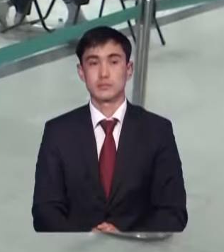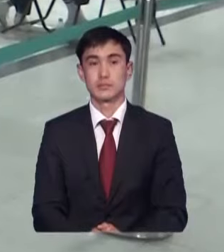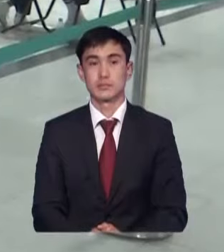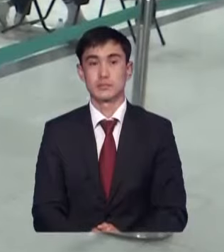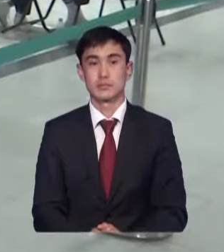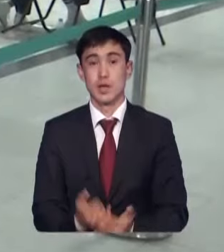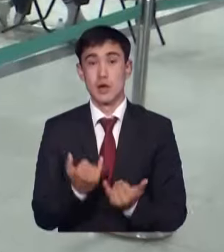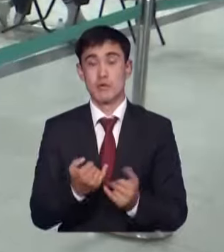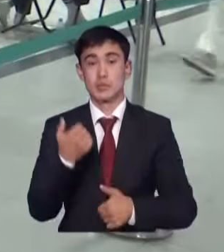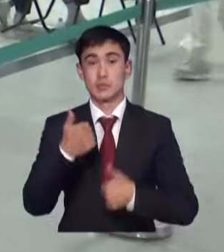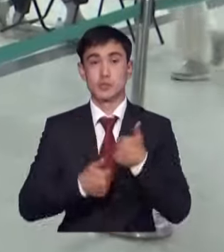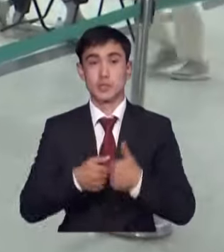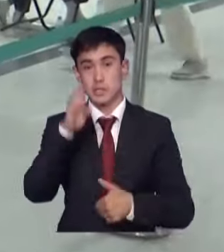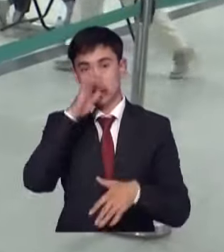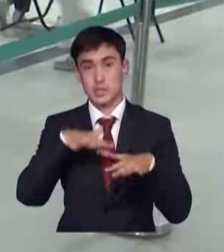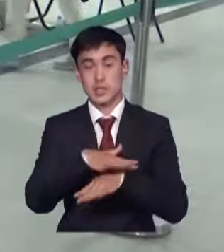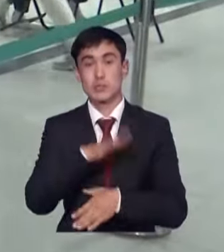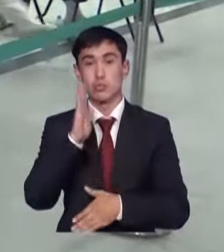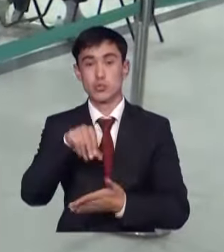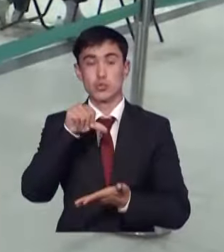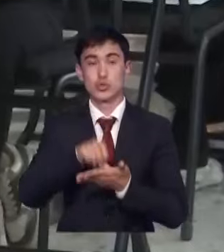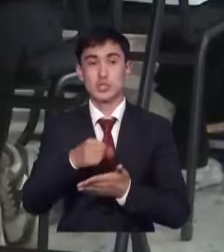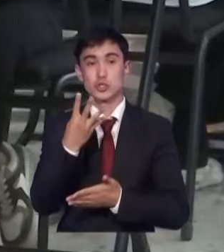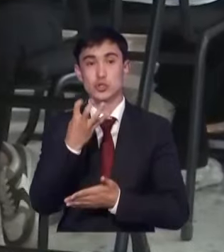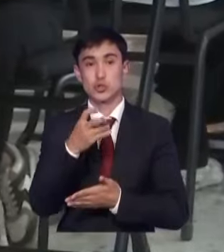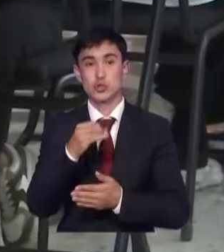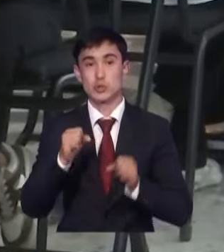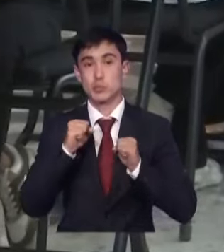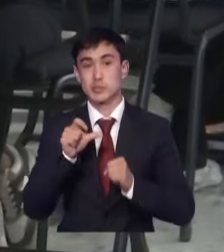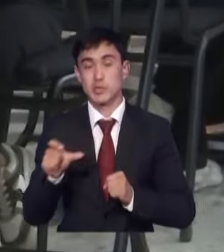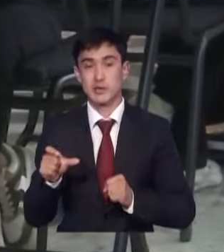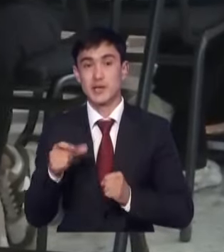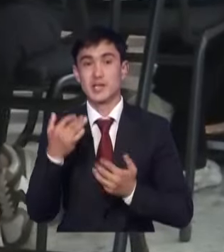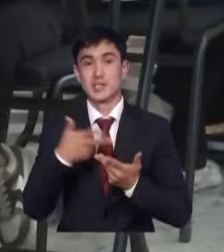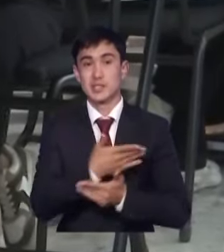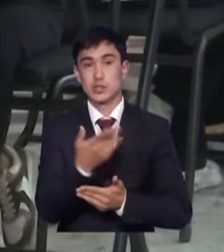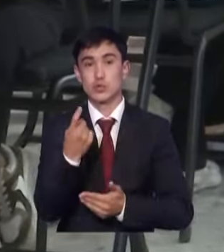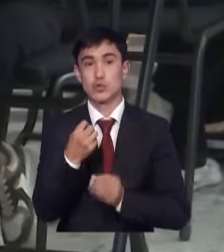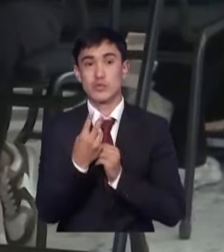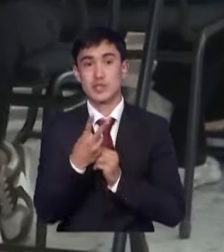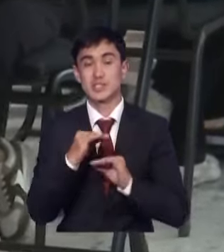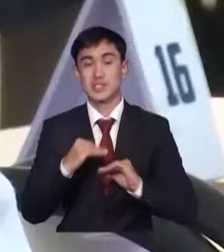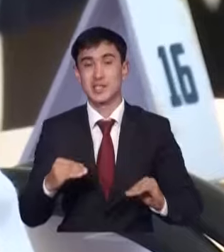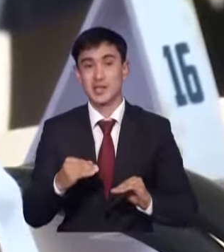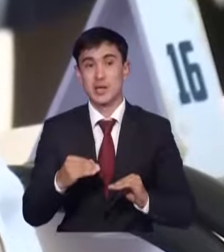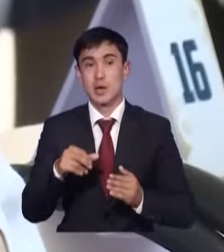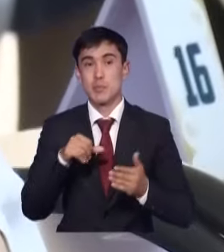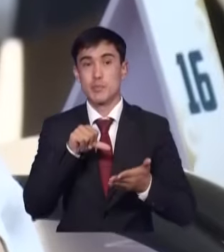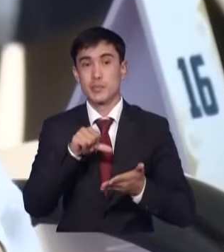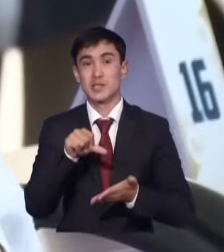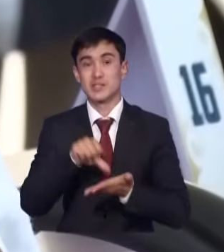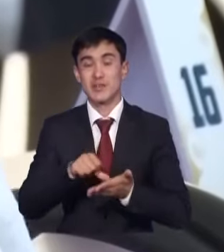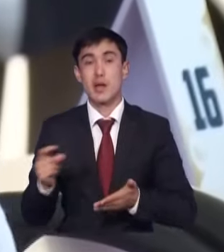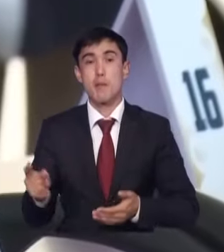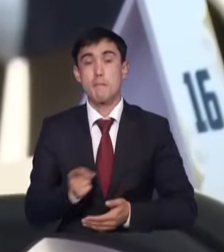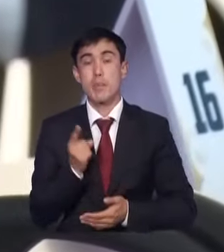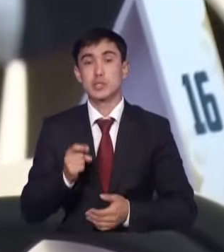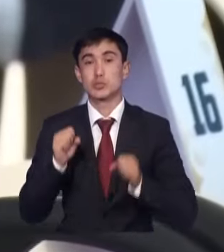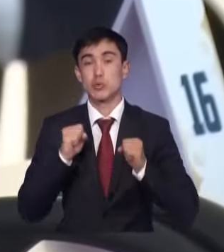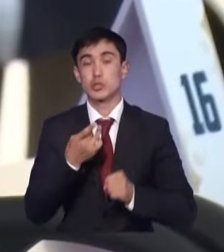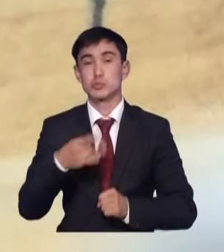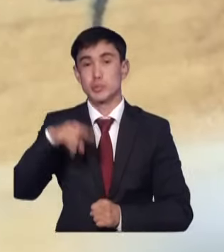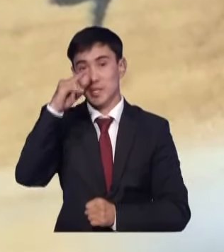В нынешнем чемпионате страны примут участие порядка 400 спортсменов. Среди них 112 школьников, претендующих на звание мастера спорта